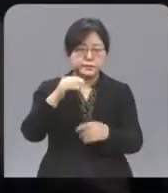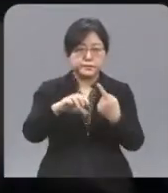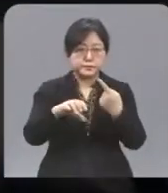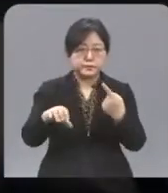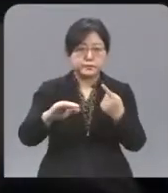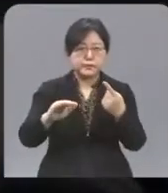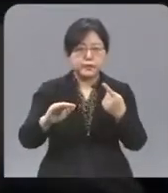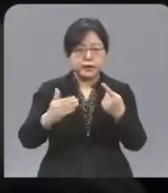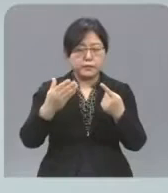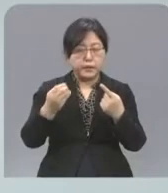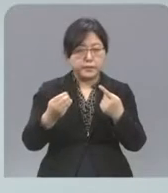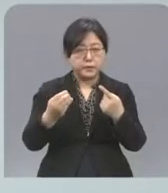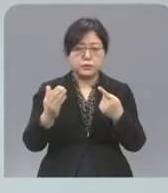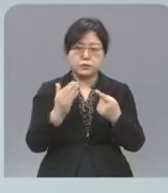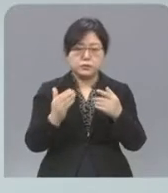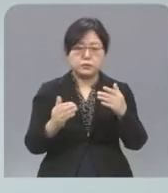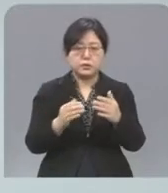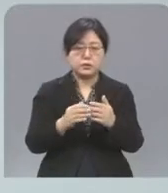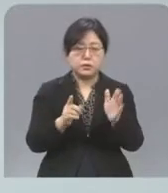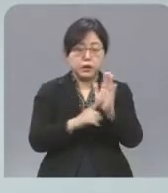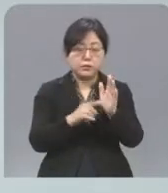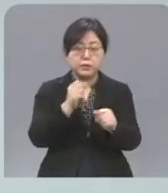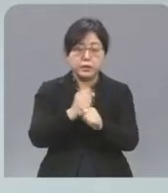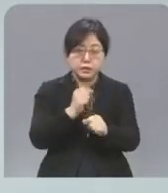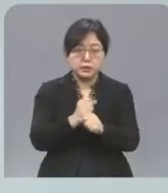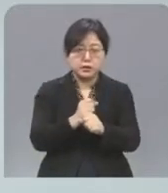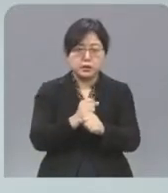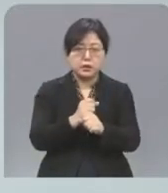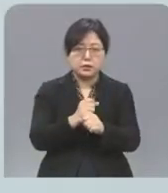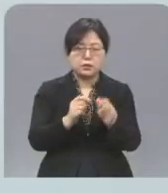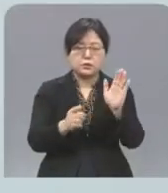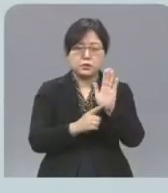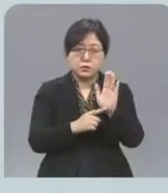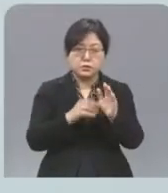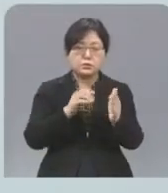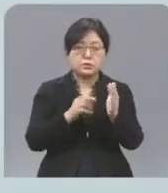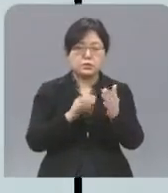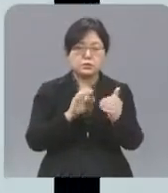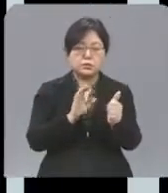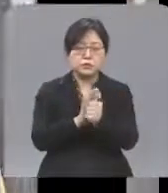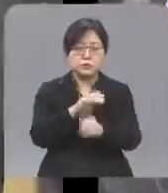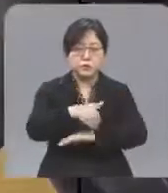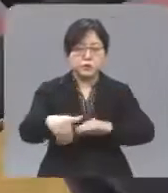최대 900만 원까지 방송광고 제작비와 송출비를 지원할 예정입니다.